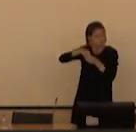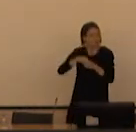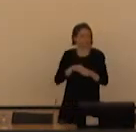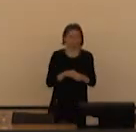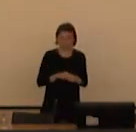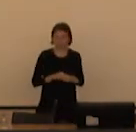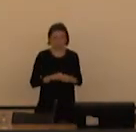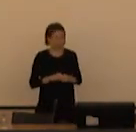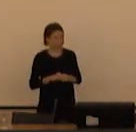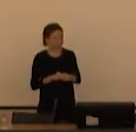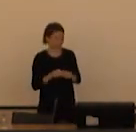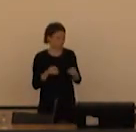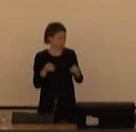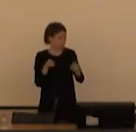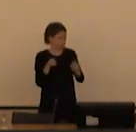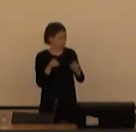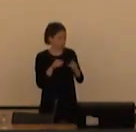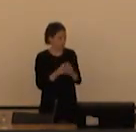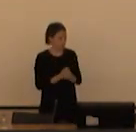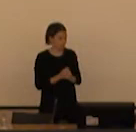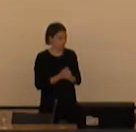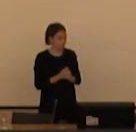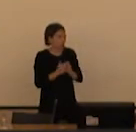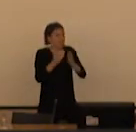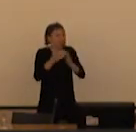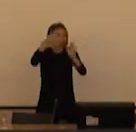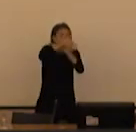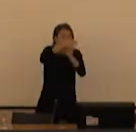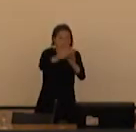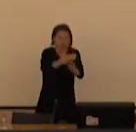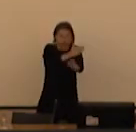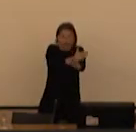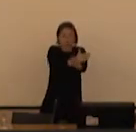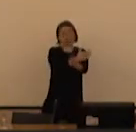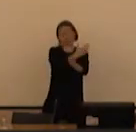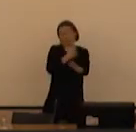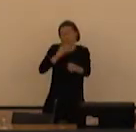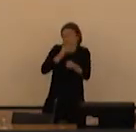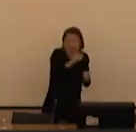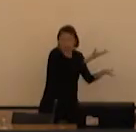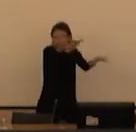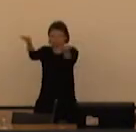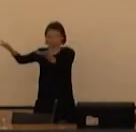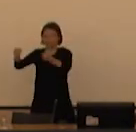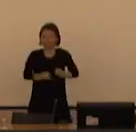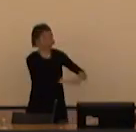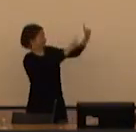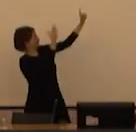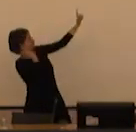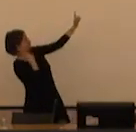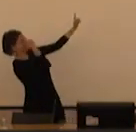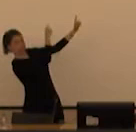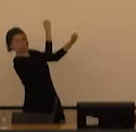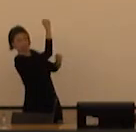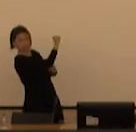dels desenvolupaments i dels continguts d'aquest curs. Però abans